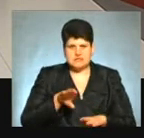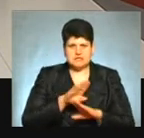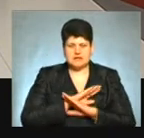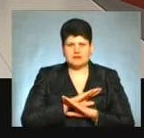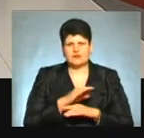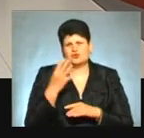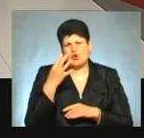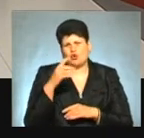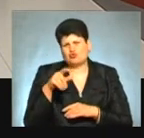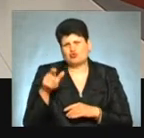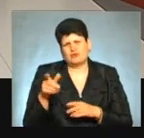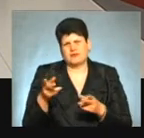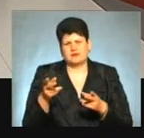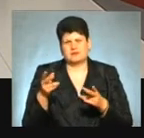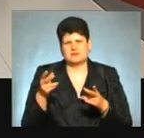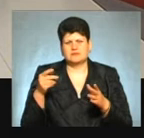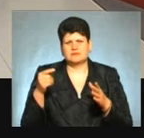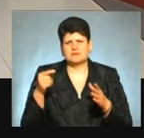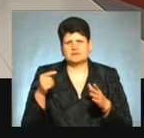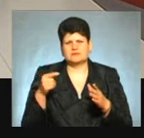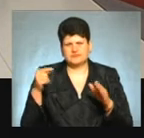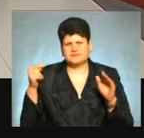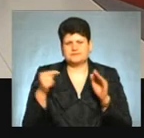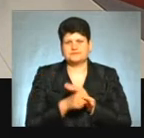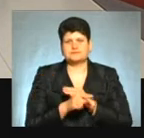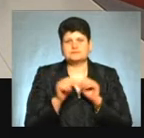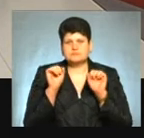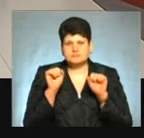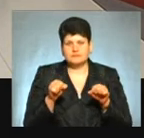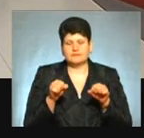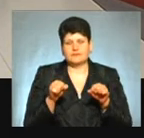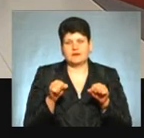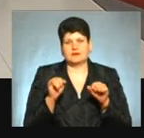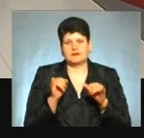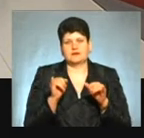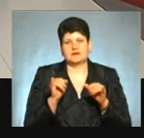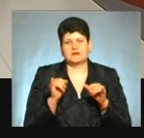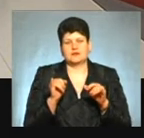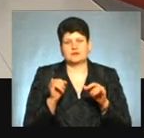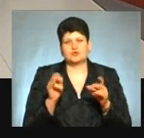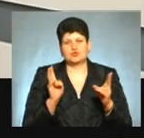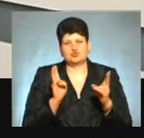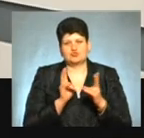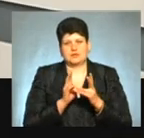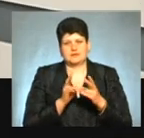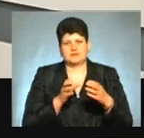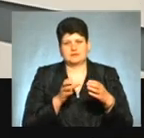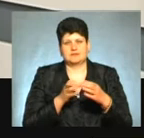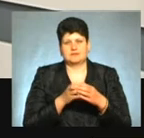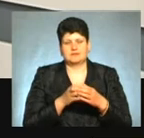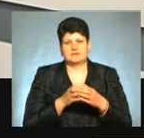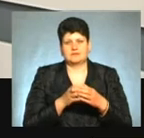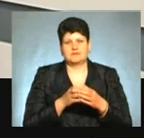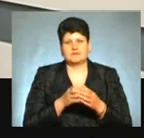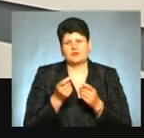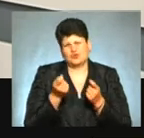буквально чуть більше 40 чоловік поривалося на захід і зустрілися з деблокуючою групою Оберста